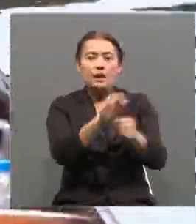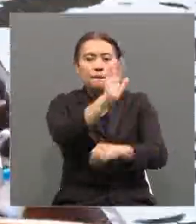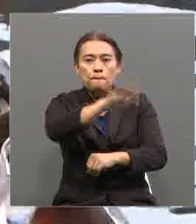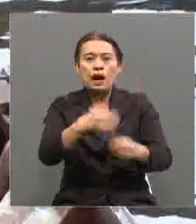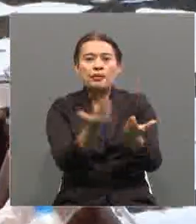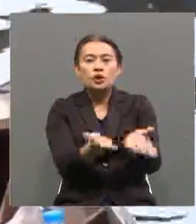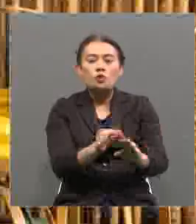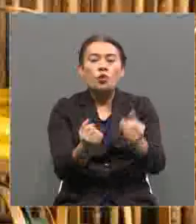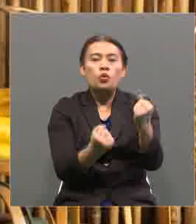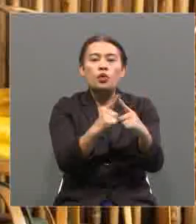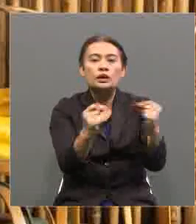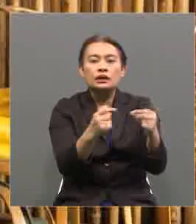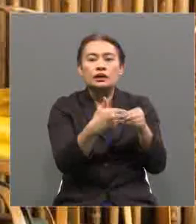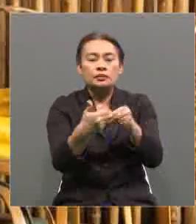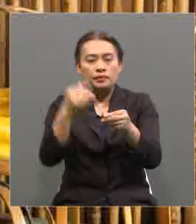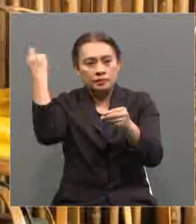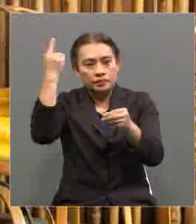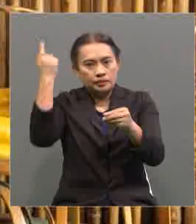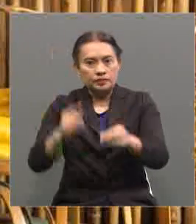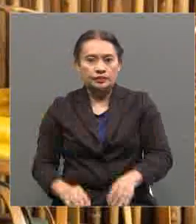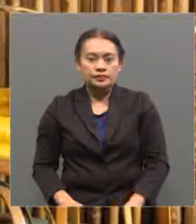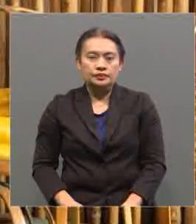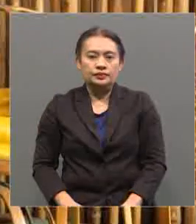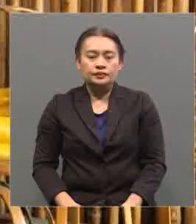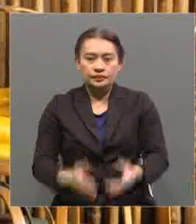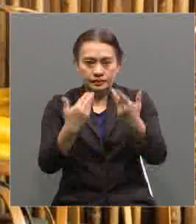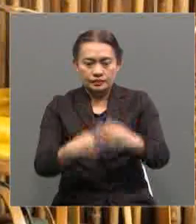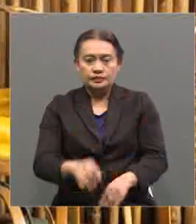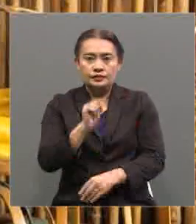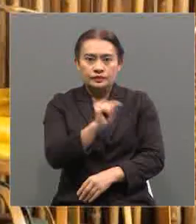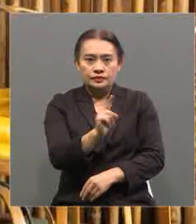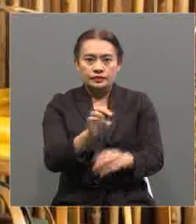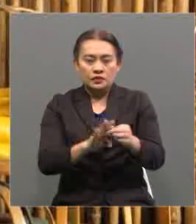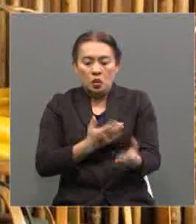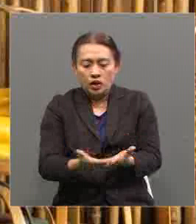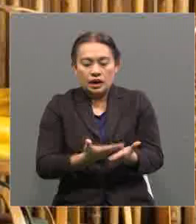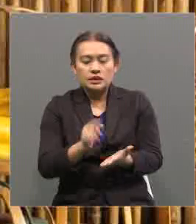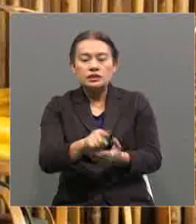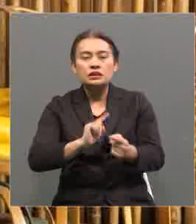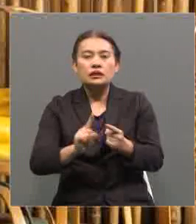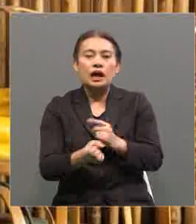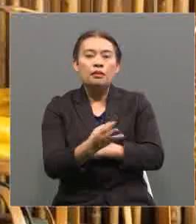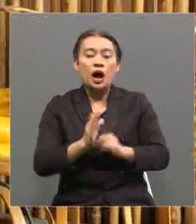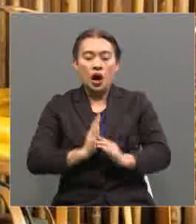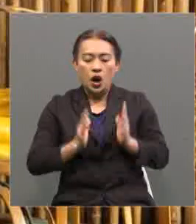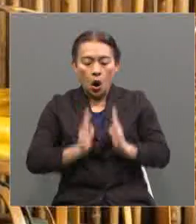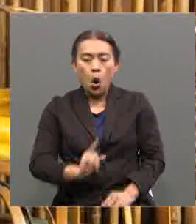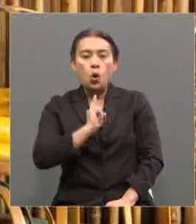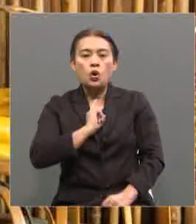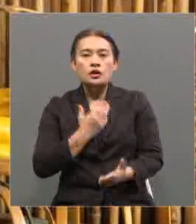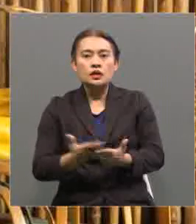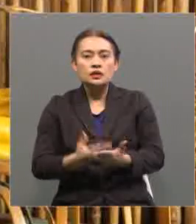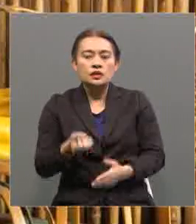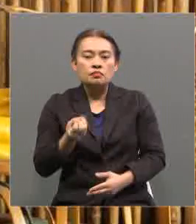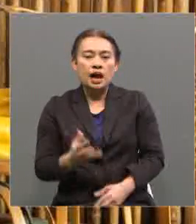ให้คนขับแท็กซี่เนี่ยเป็นผู้นำเที่ยวเลยแล้วคาซัคสถานเนี่ยมีกำลังซื้อสูงคนหนึ่งจะซื้อของเยอะโดยเฉพาะ